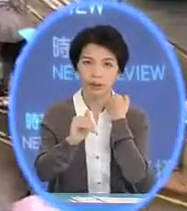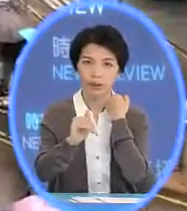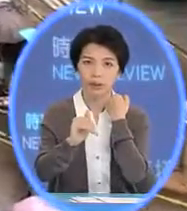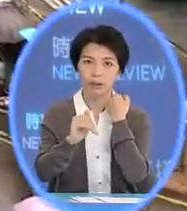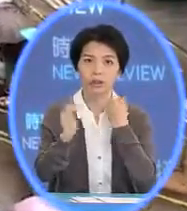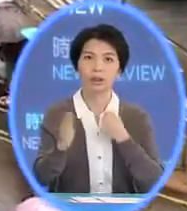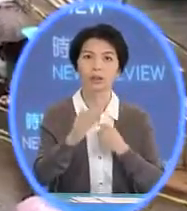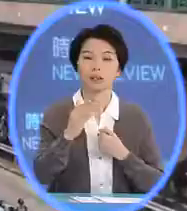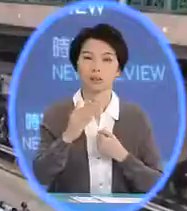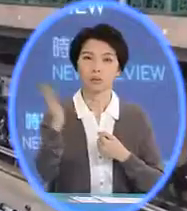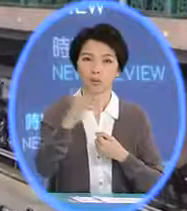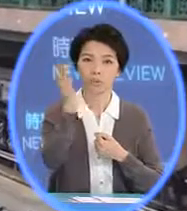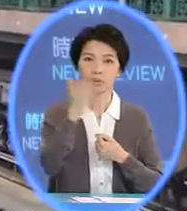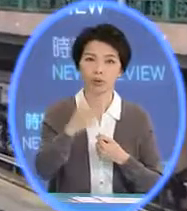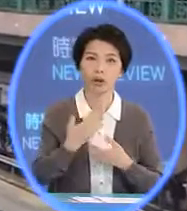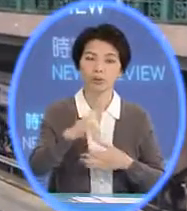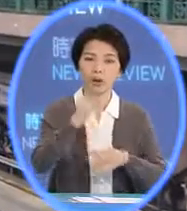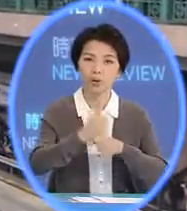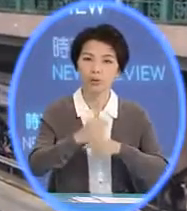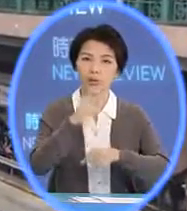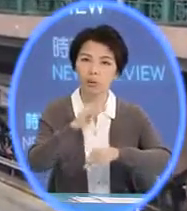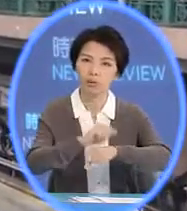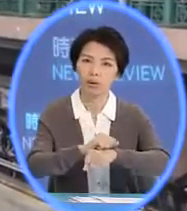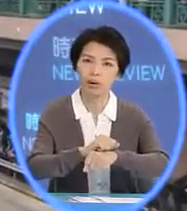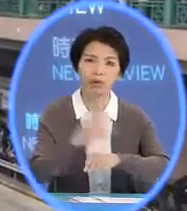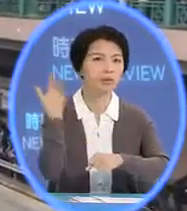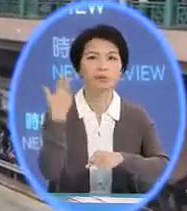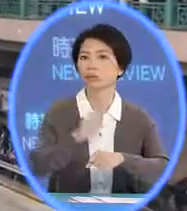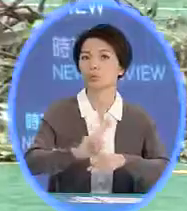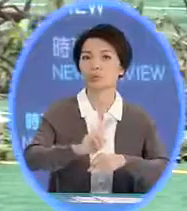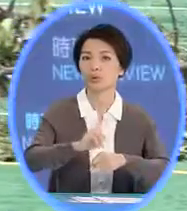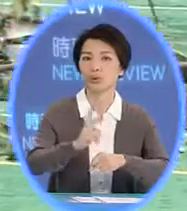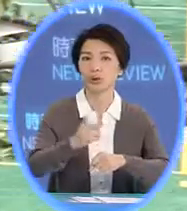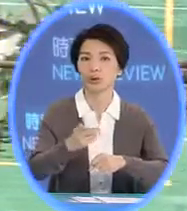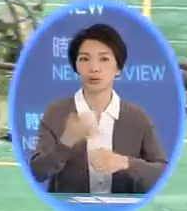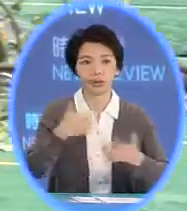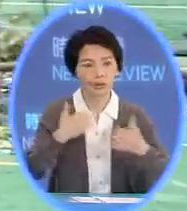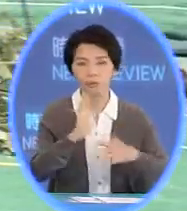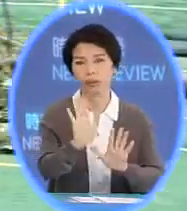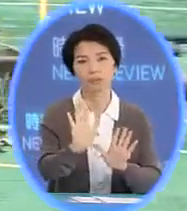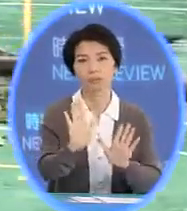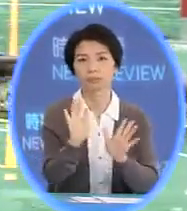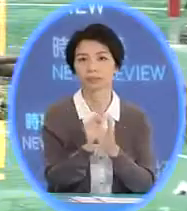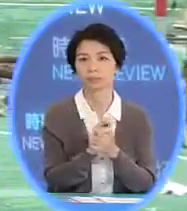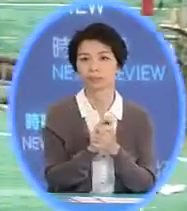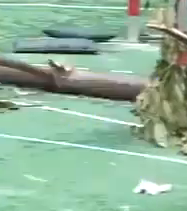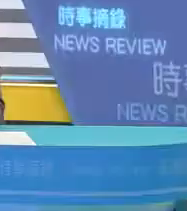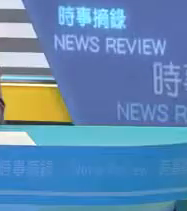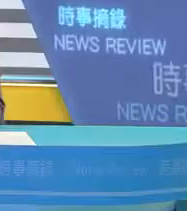風翻工有困難咧，就唔係今日第一次，我覺得未去到呢個程度。